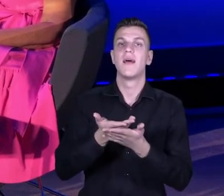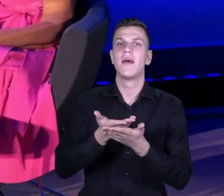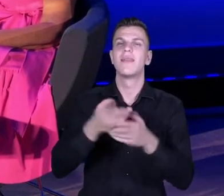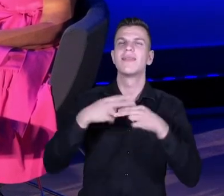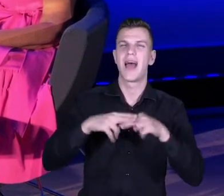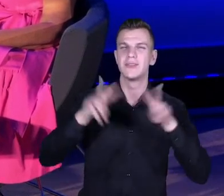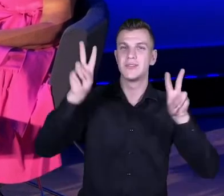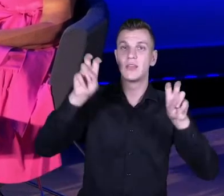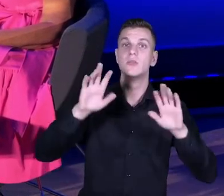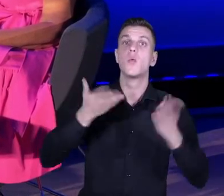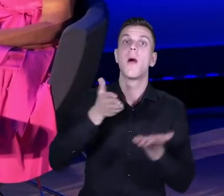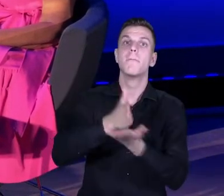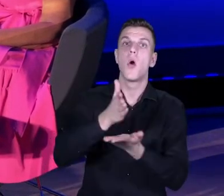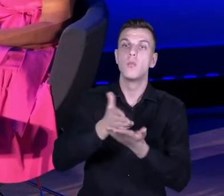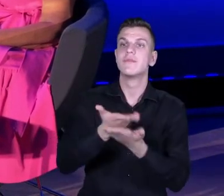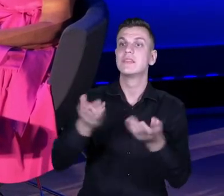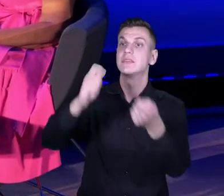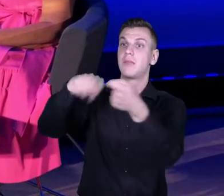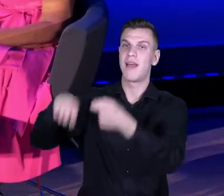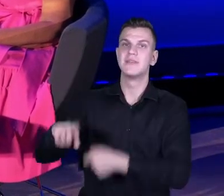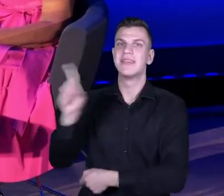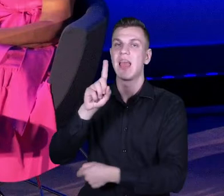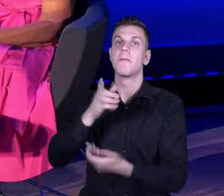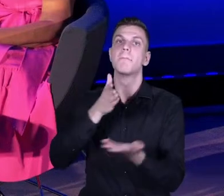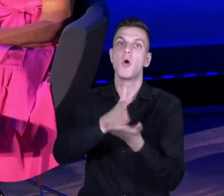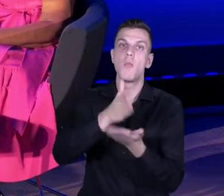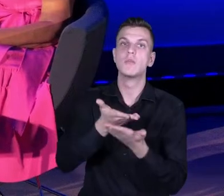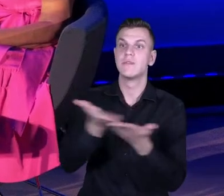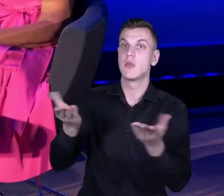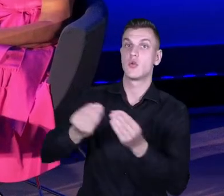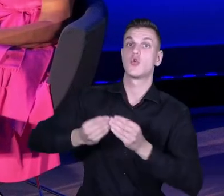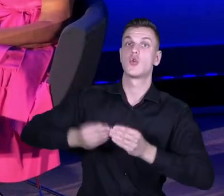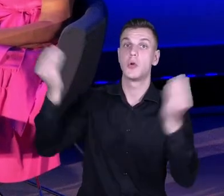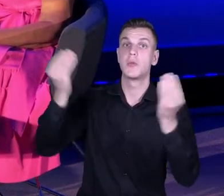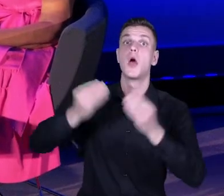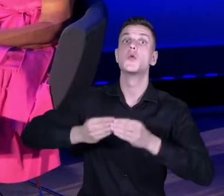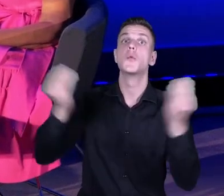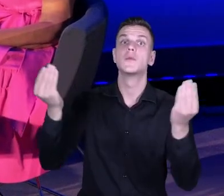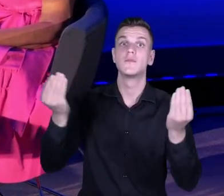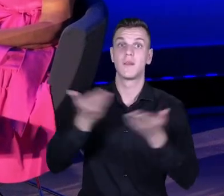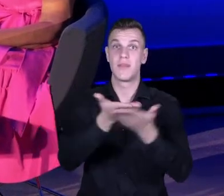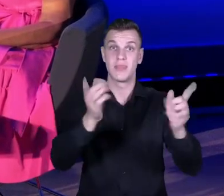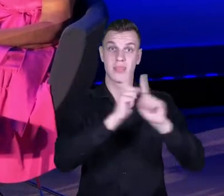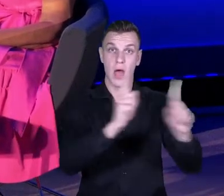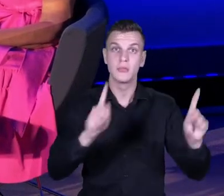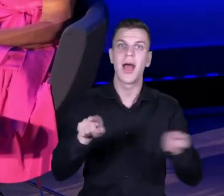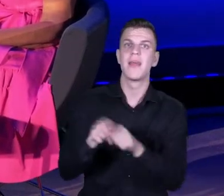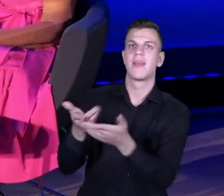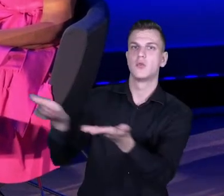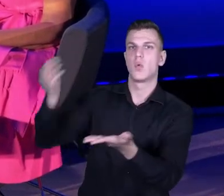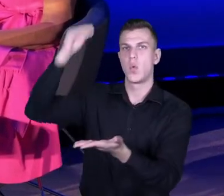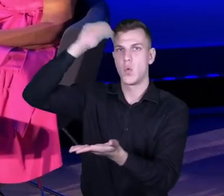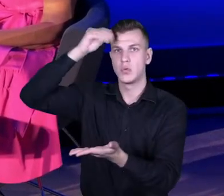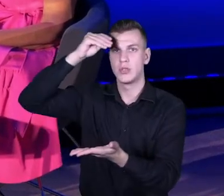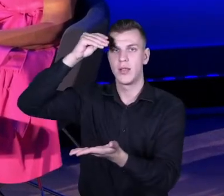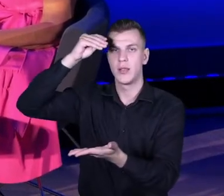wszystkim narzędzie rozwoju. I to jest narzędzie rozwoju podwójnie. Narzędzie rozwoju ucznia i narzędzie rozwoju nauczyciela. W tej części